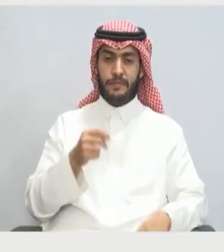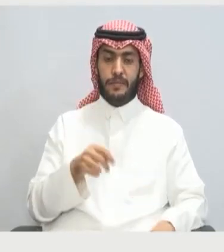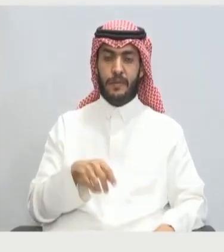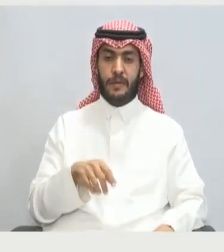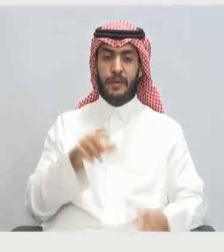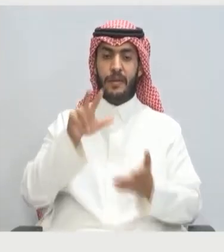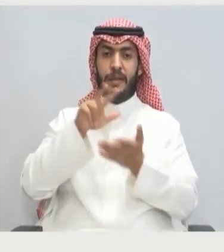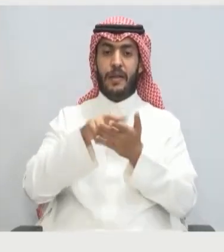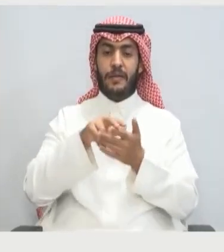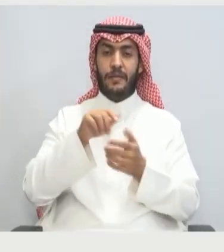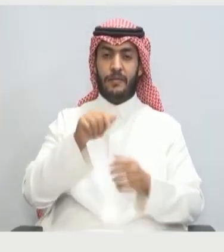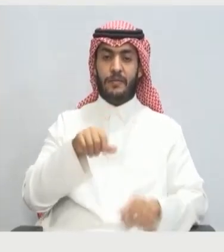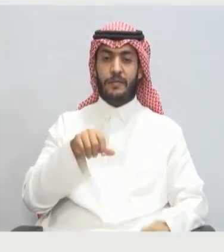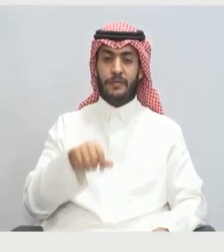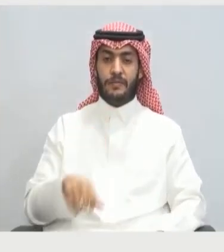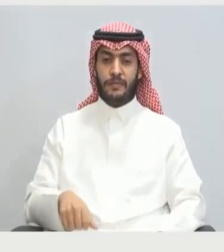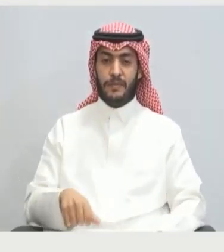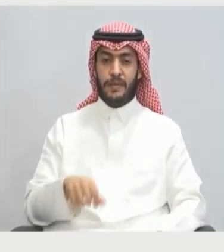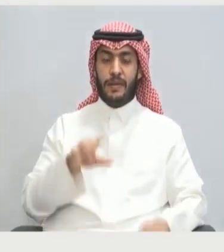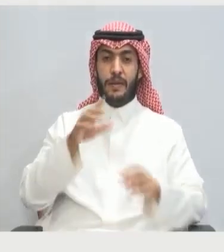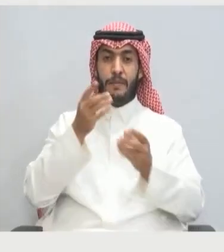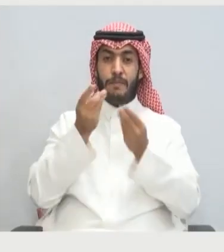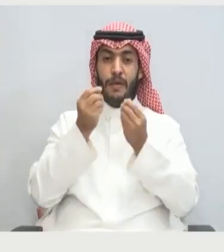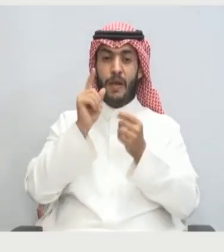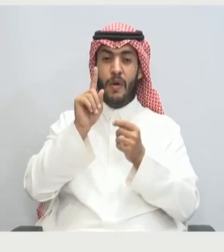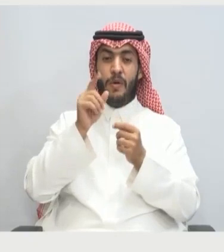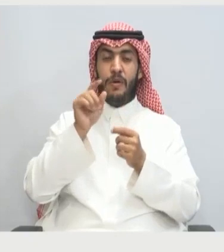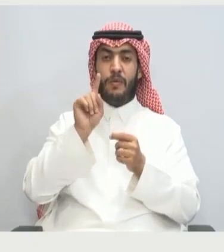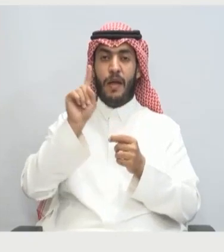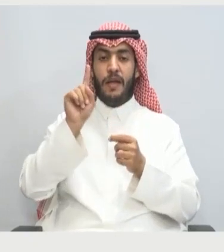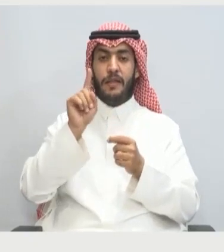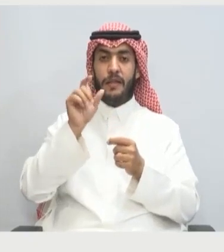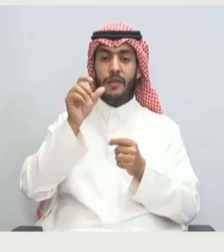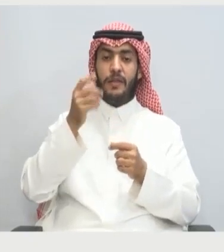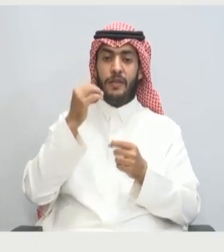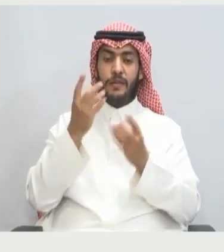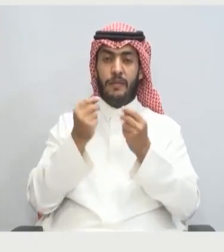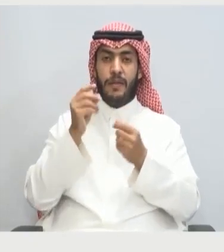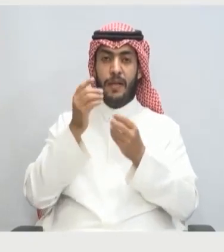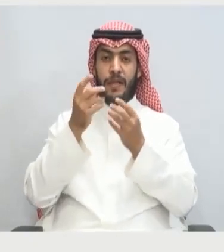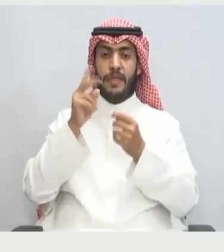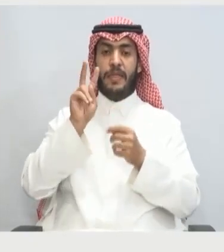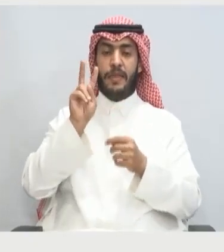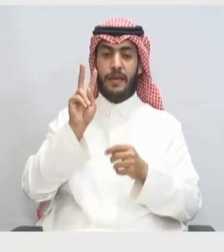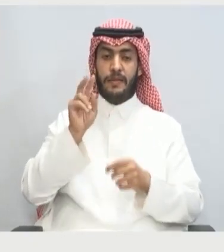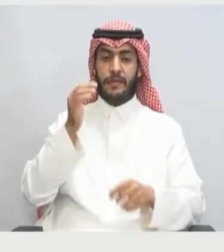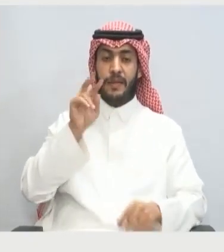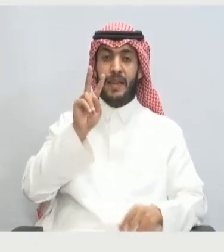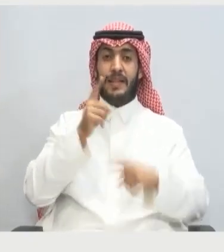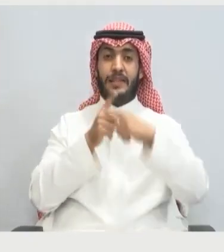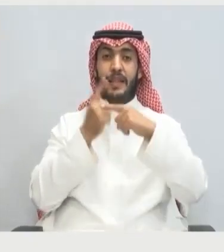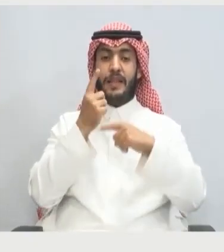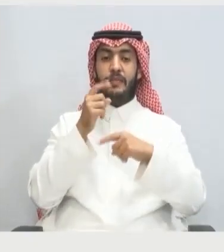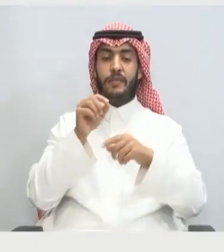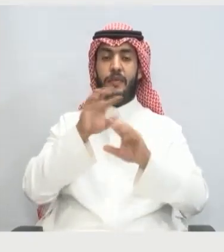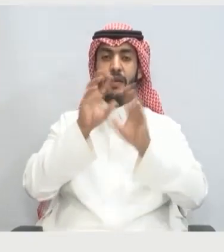اذا نطبق سنقول ان الماده الاولى مرفوعه للاس واحد والماده الثانيه تركيزها مرفوع للاس اثنين 2 زائد